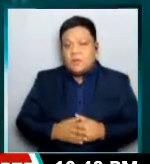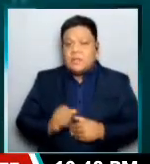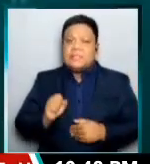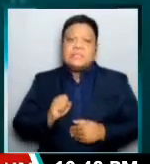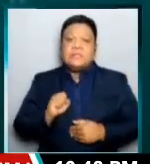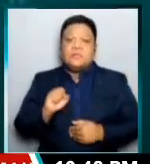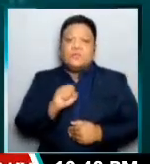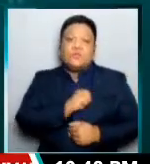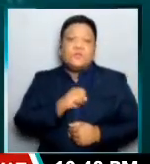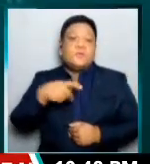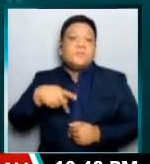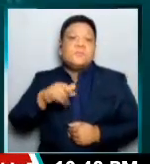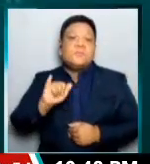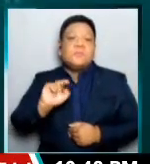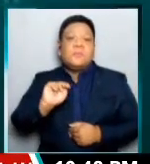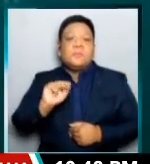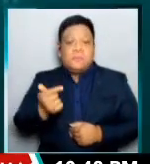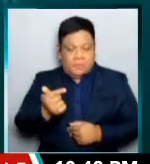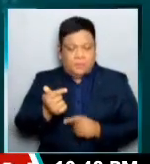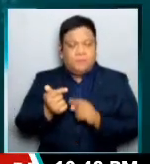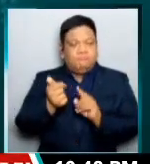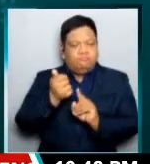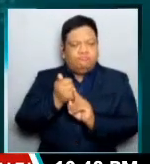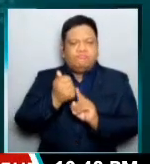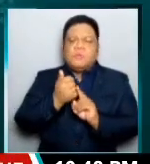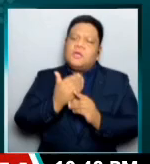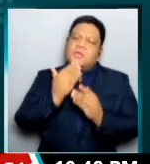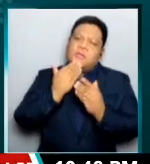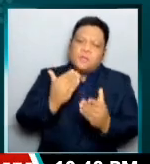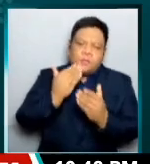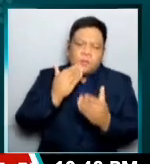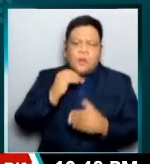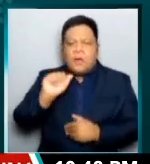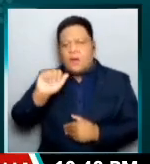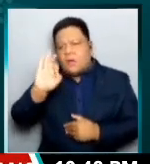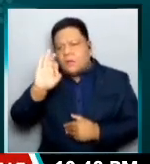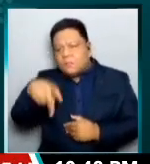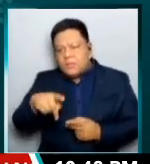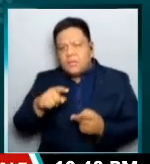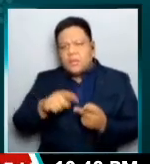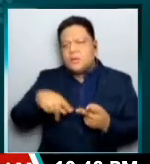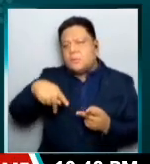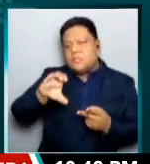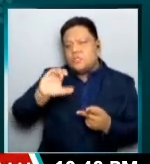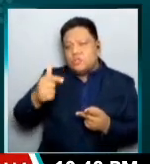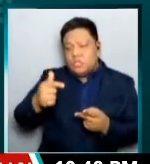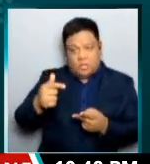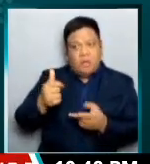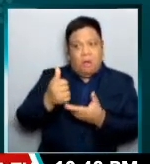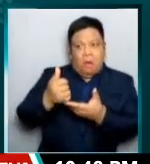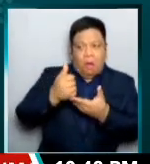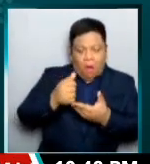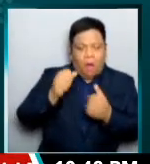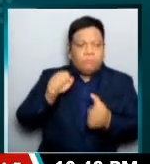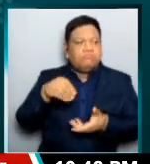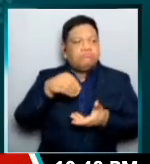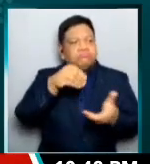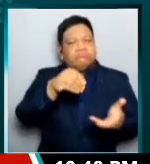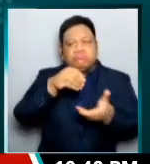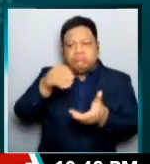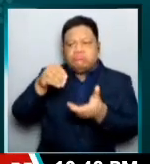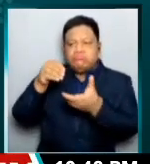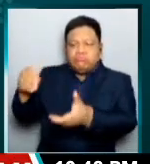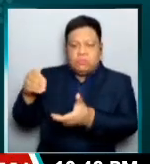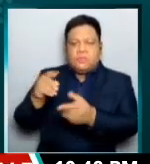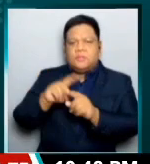AFP at Philippine Coast Guard sa pagde-deliver ng kanilang relief assistance sa mga lugar na nasalanta ng bagyo. Nangyari pa rin daw ito